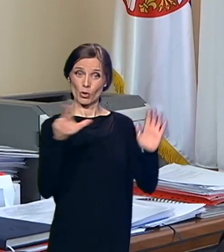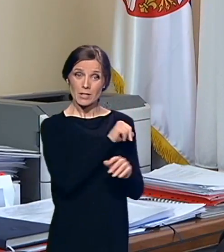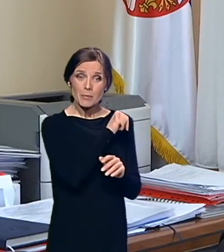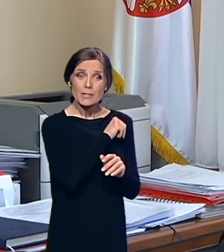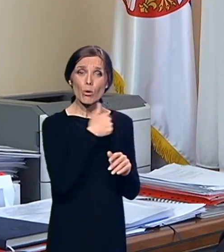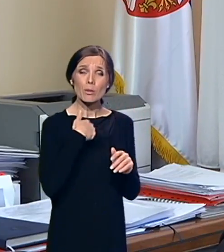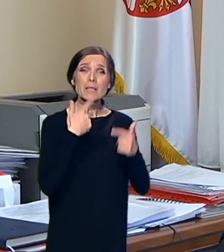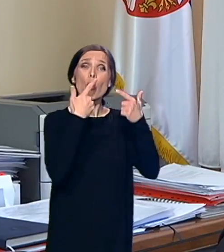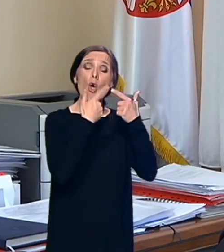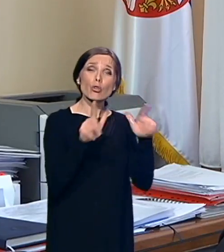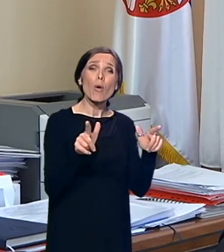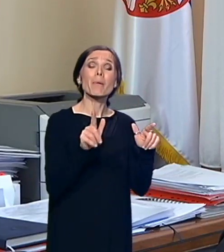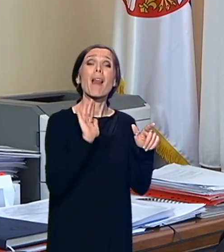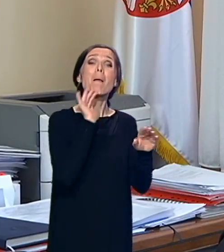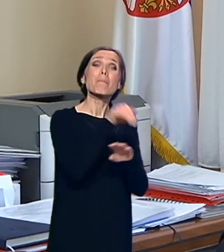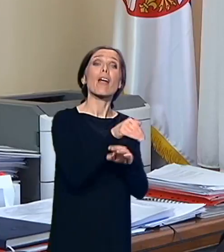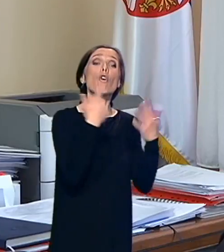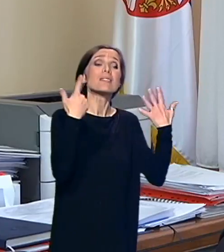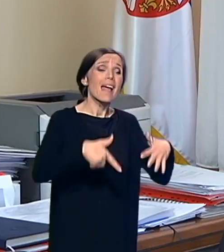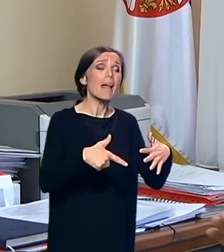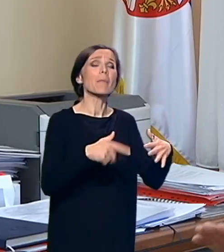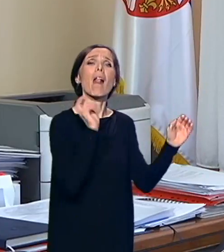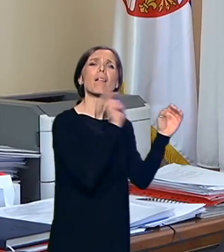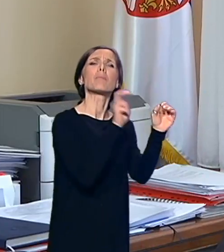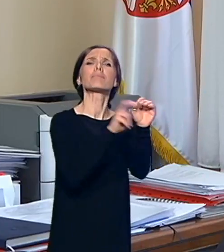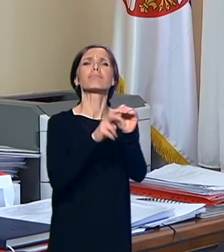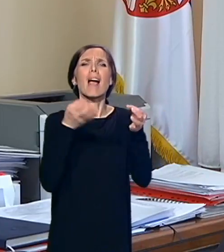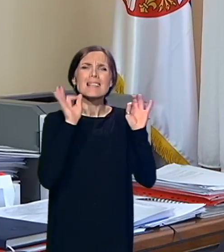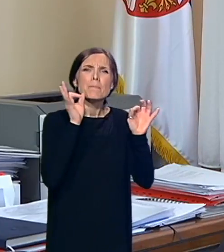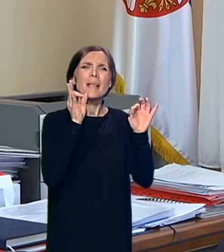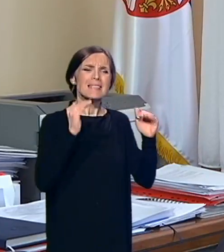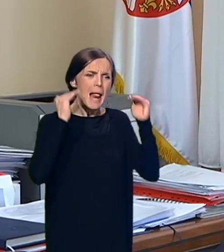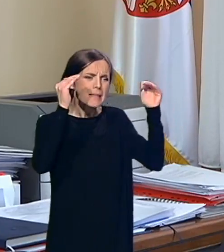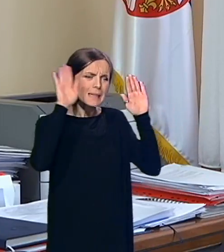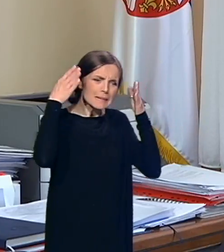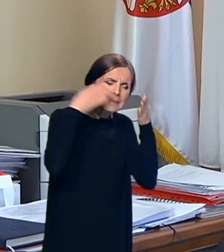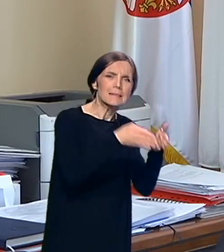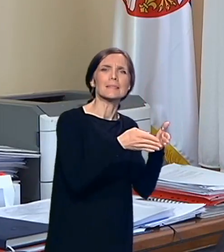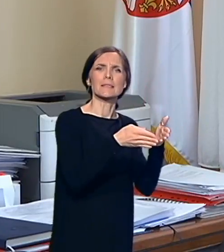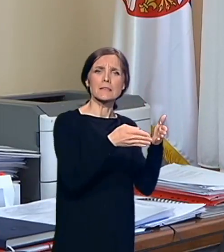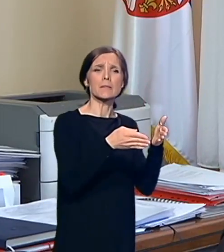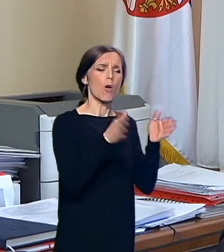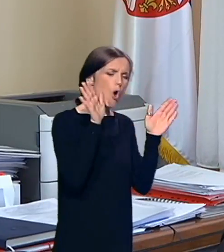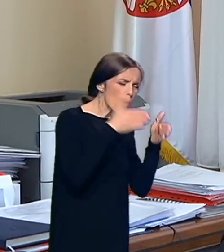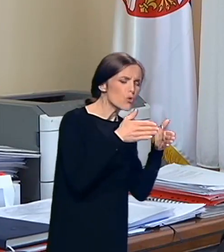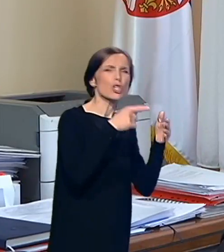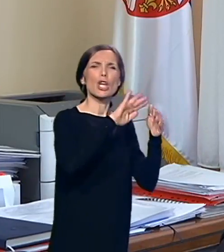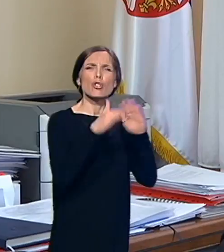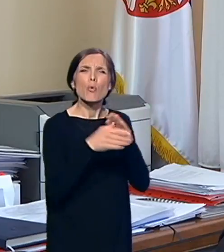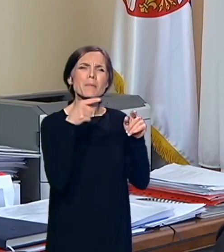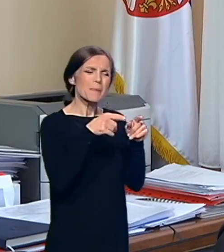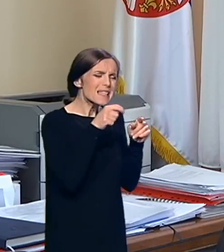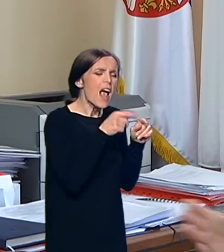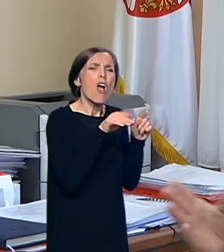preko 7.000 specijalizacija. Kako specijalizacija užih, tako i